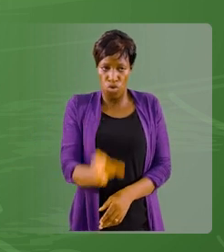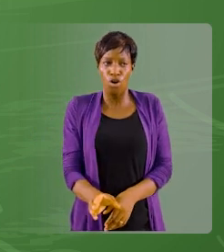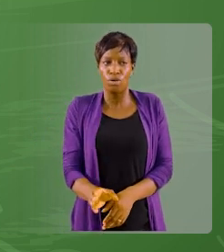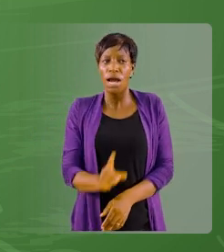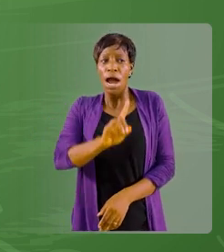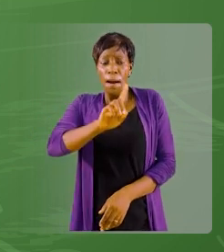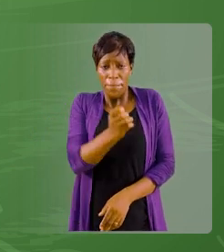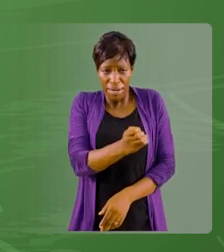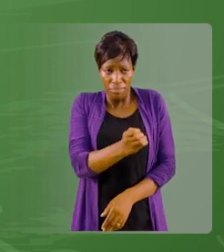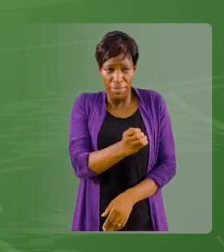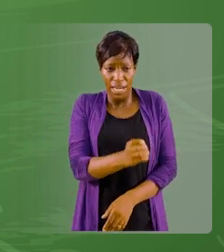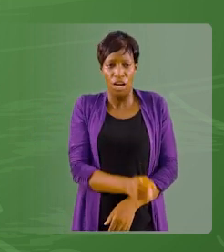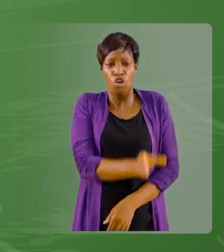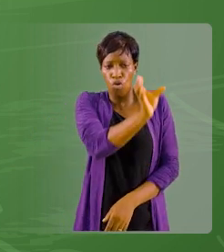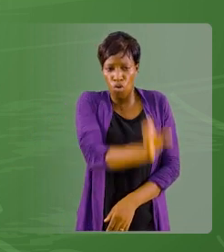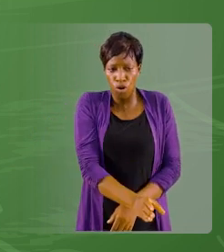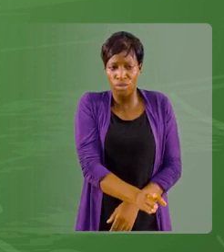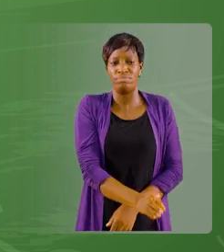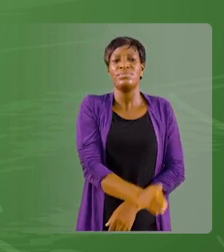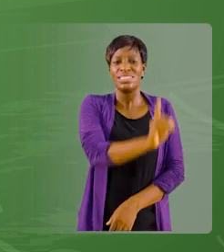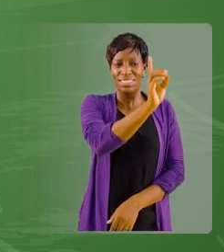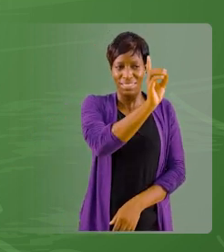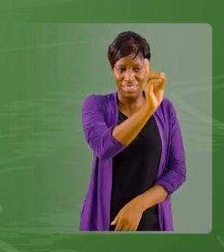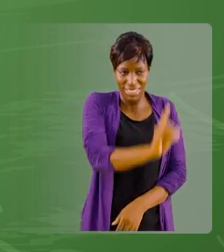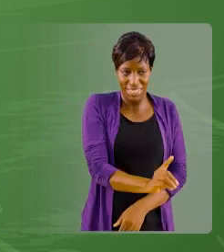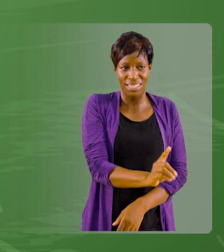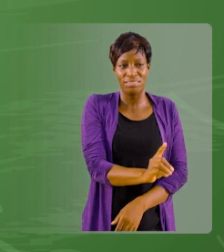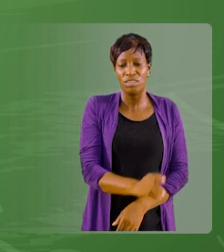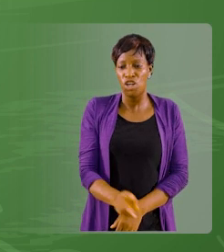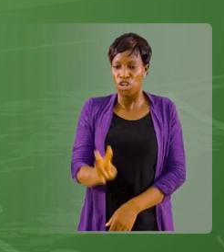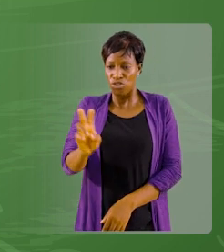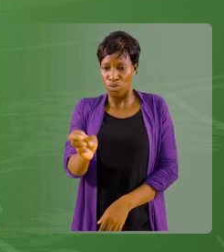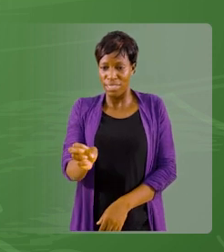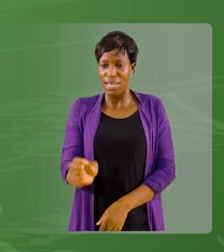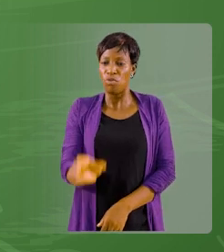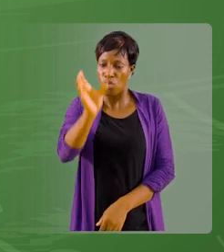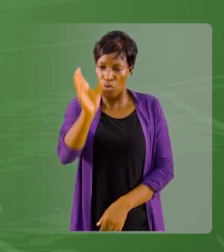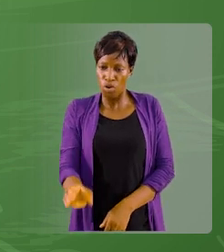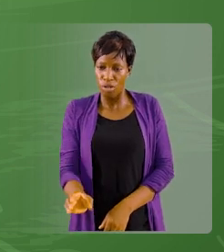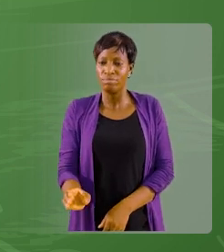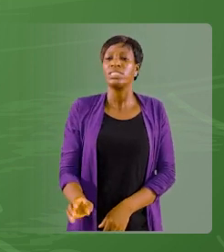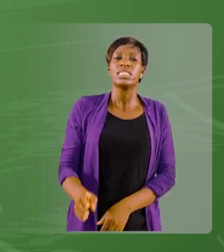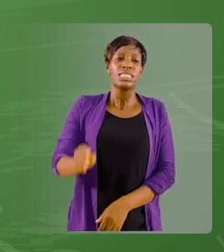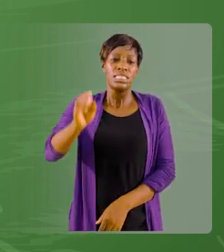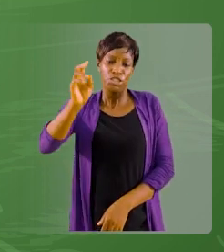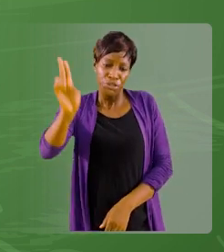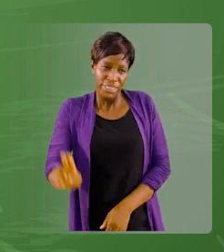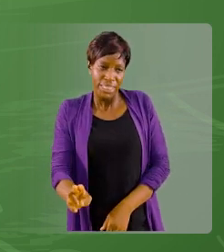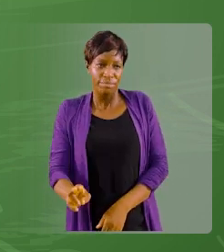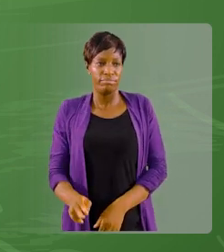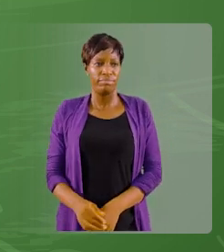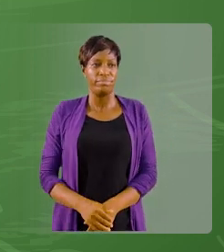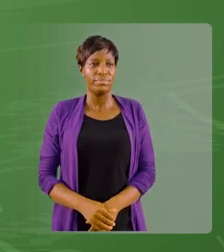la colonne des dizaines et la deuxième, la colonne des unités. À son niveau du kilomètre, quand on prend l'hectomètre